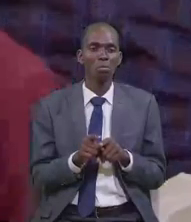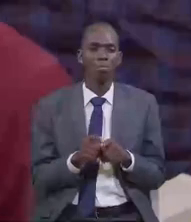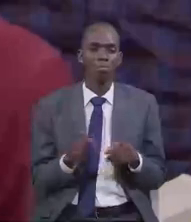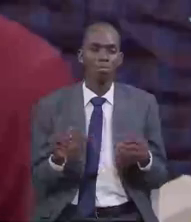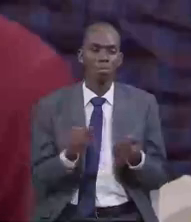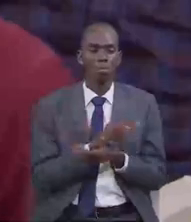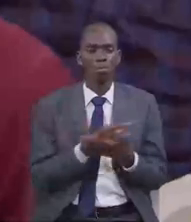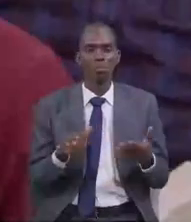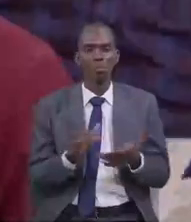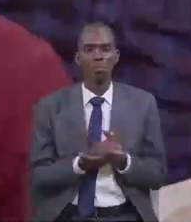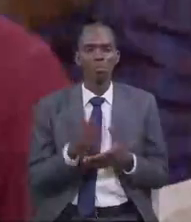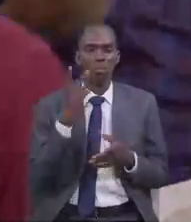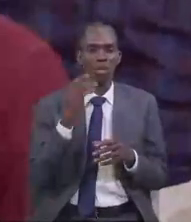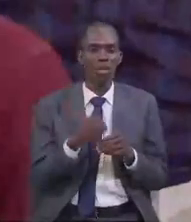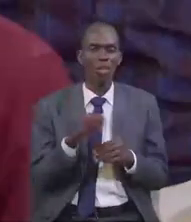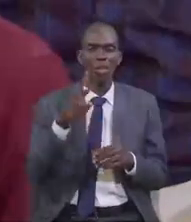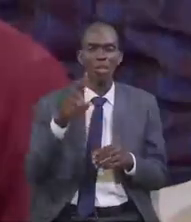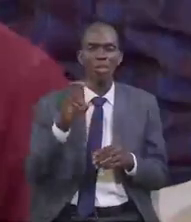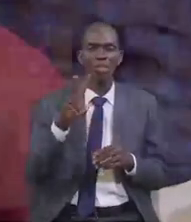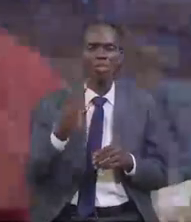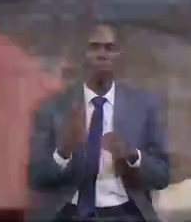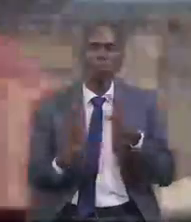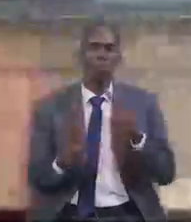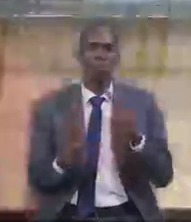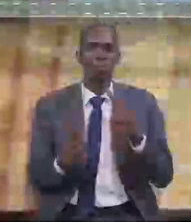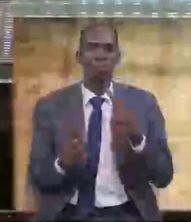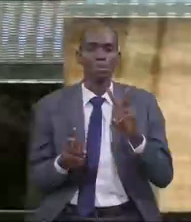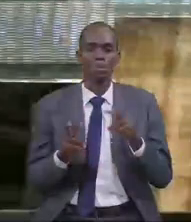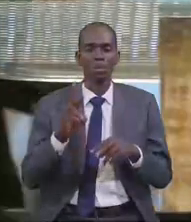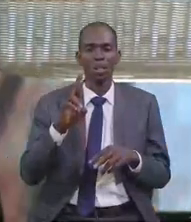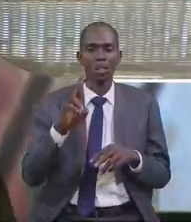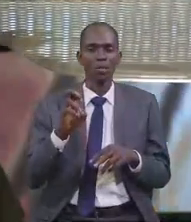Voyons. Apocalypse 2.